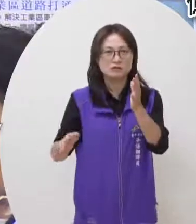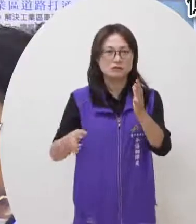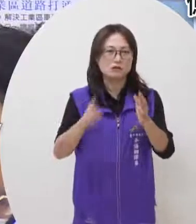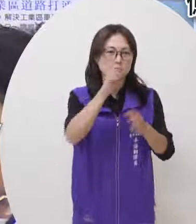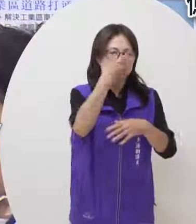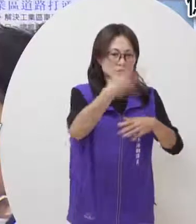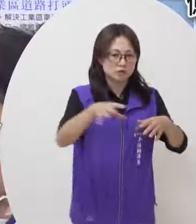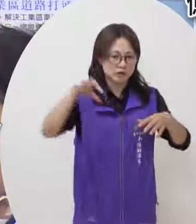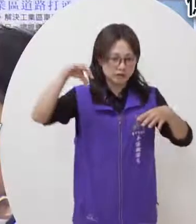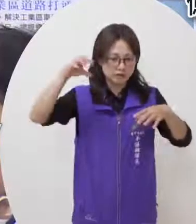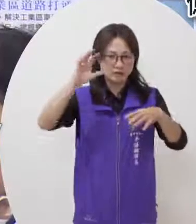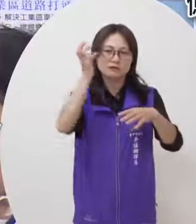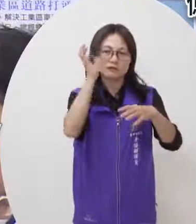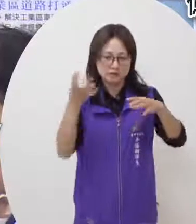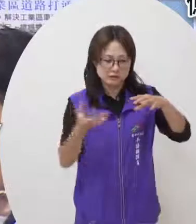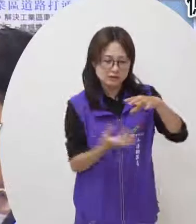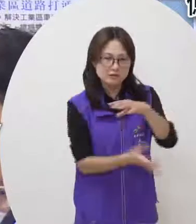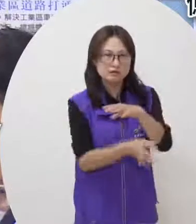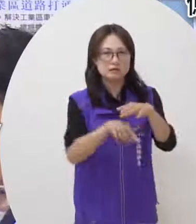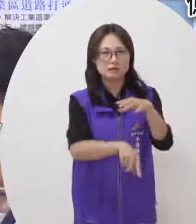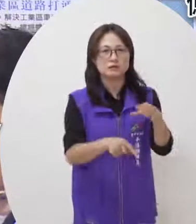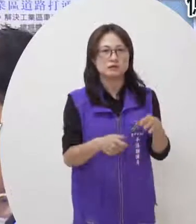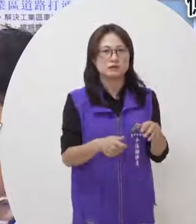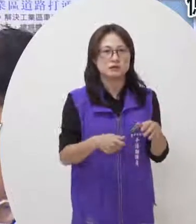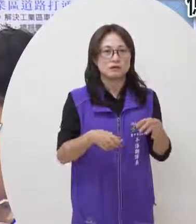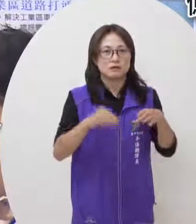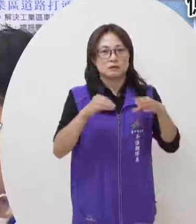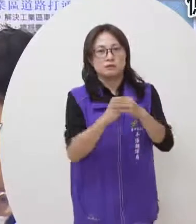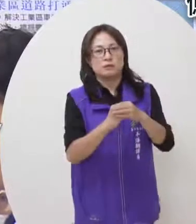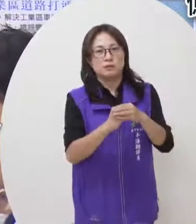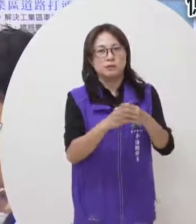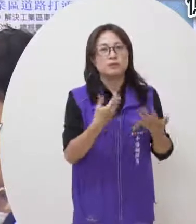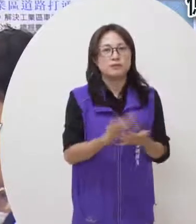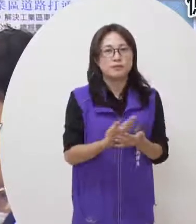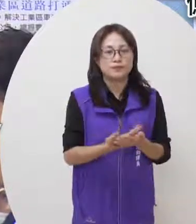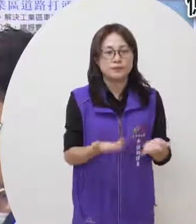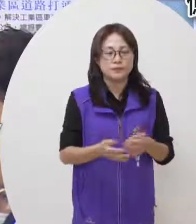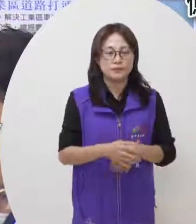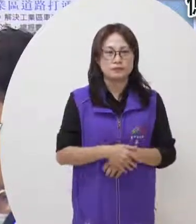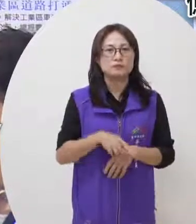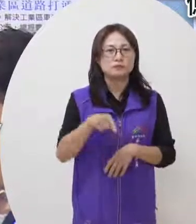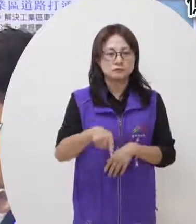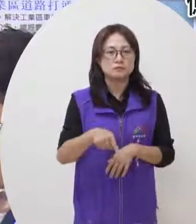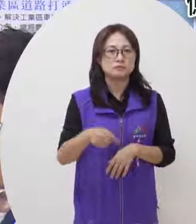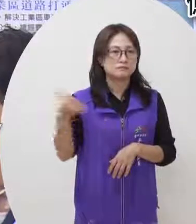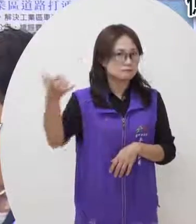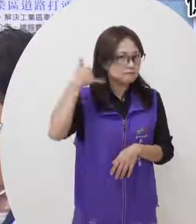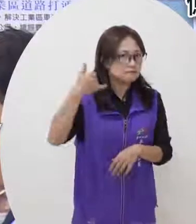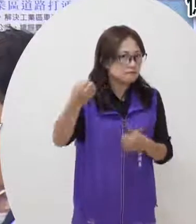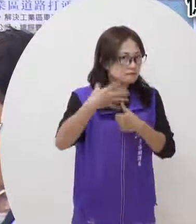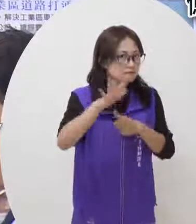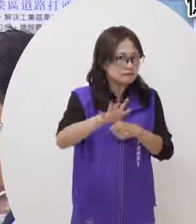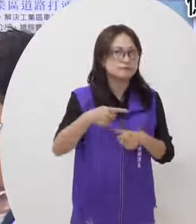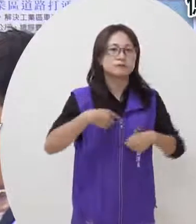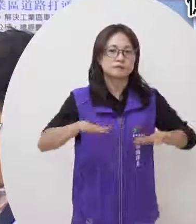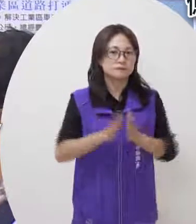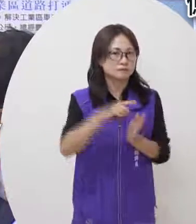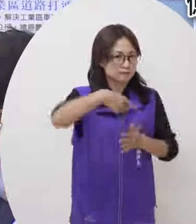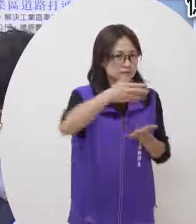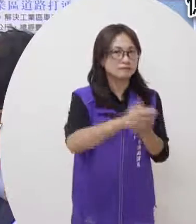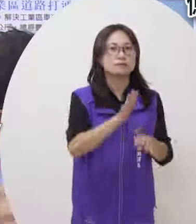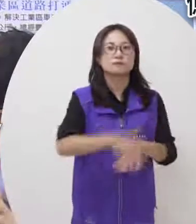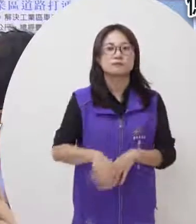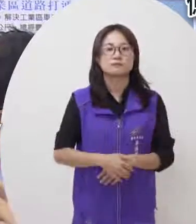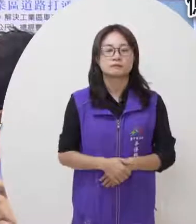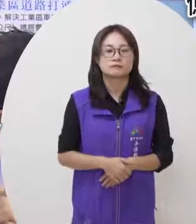那被塞住了，所以六七月间有接到这个通报，我们有赶快去处理，那以后如果有发现请